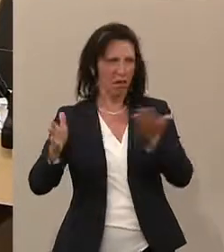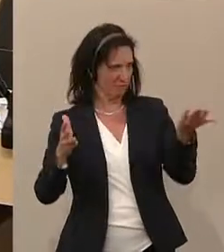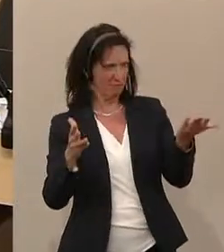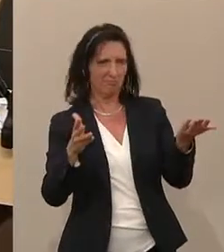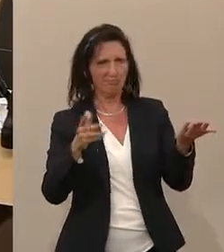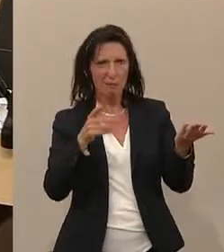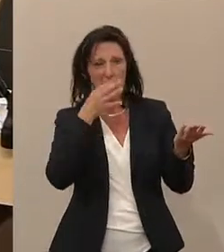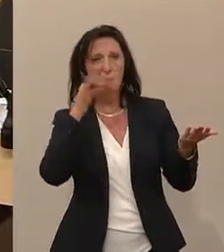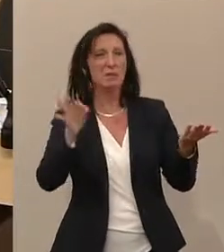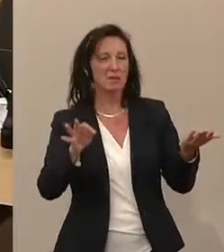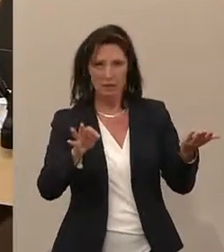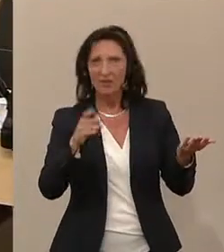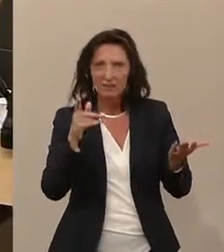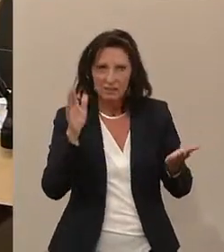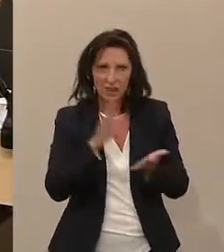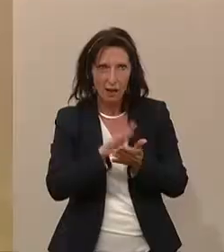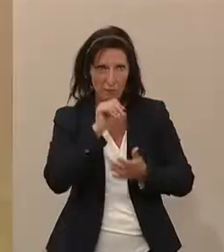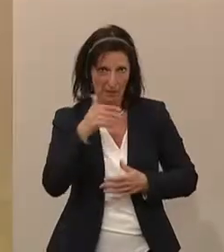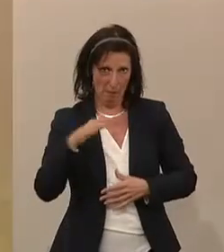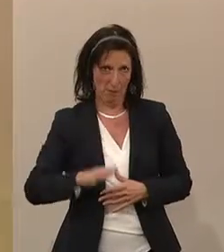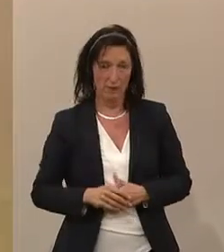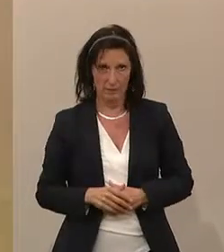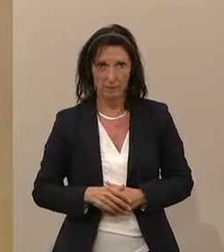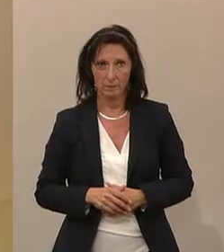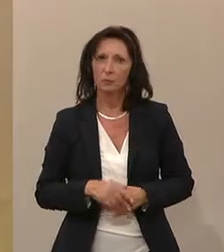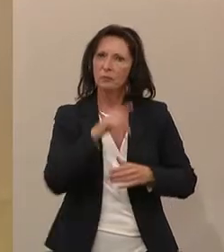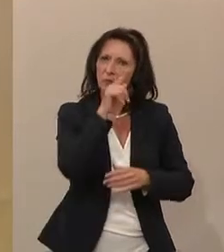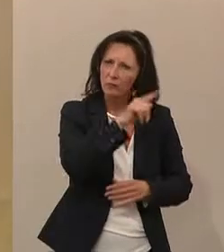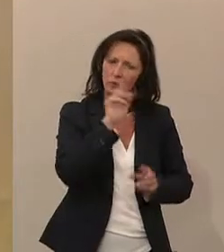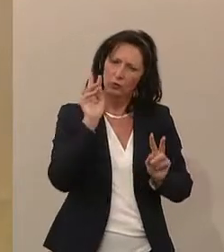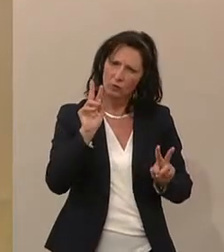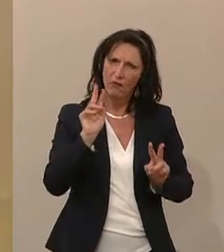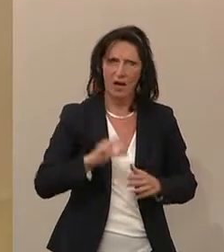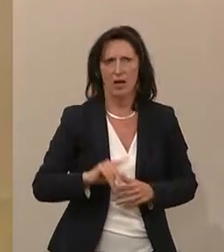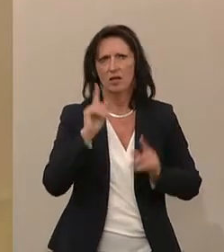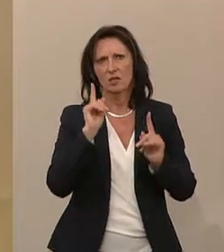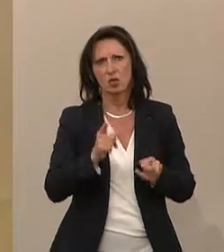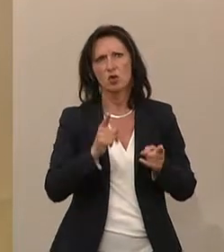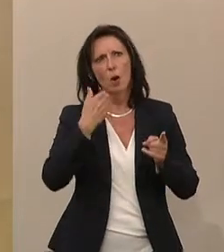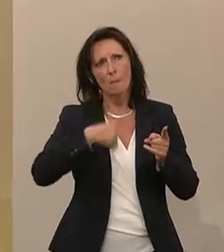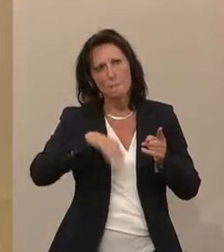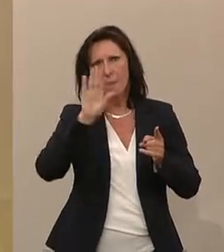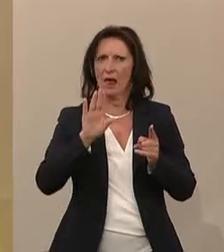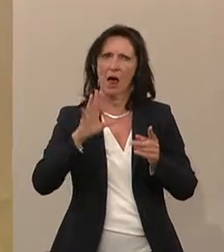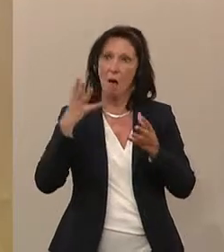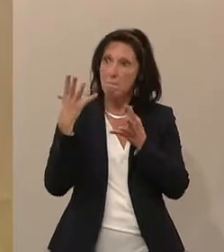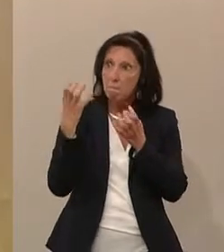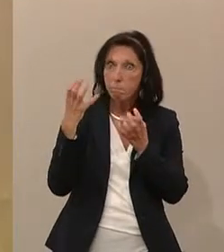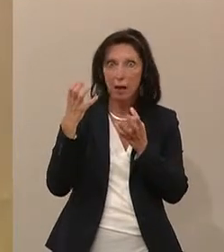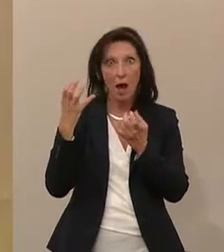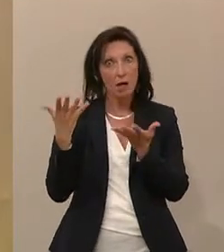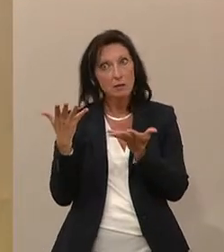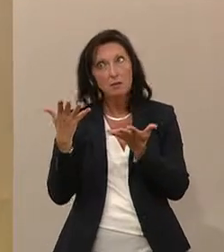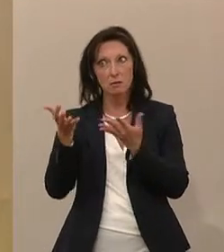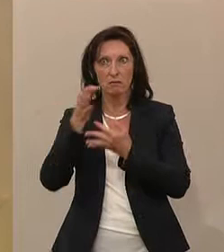Es funktioniert schlichtweg nicht mehr. Und Sie sollten sich wirklich mit der Praxis mehr auseinandersetzen und mit Direktorinnen